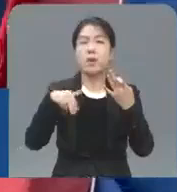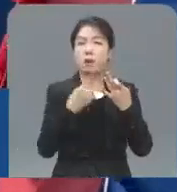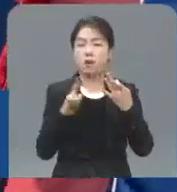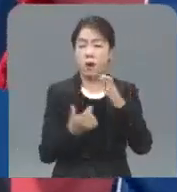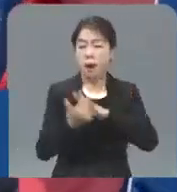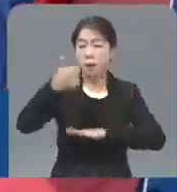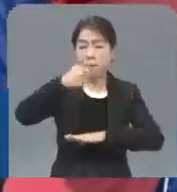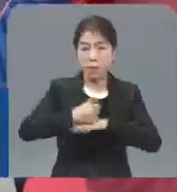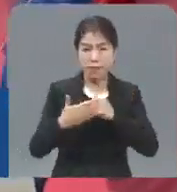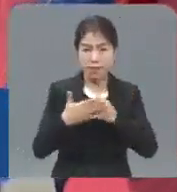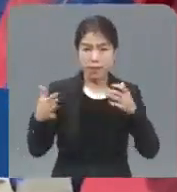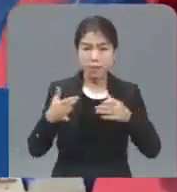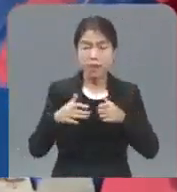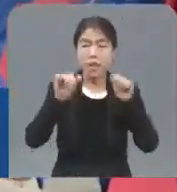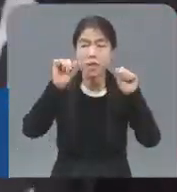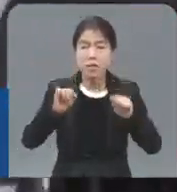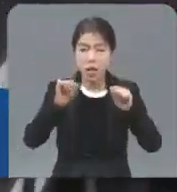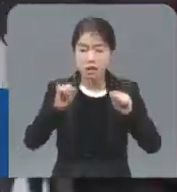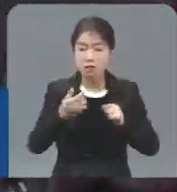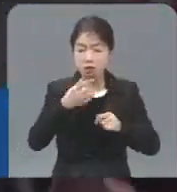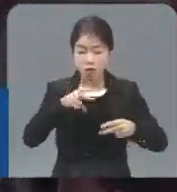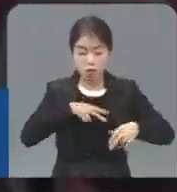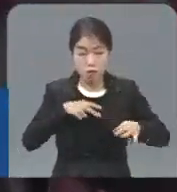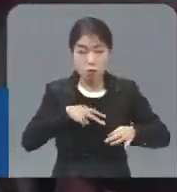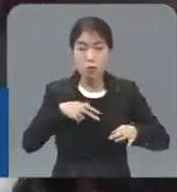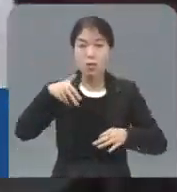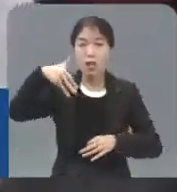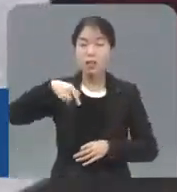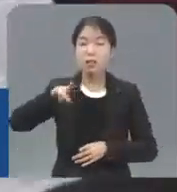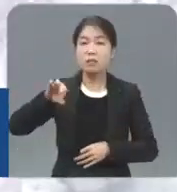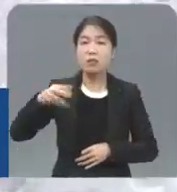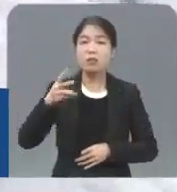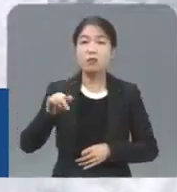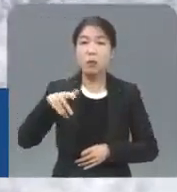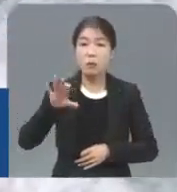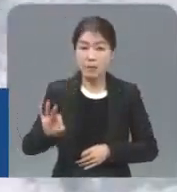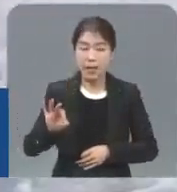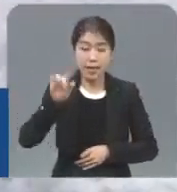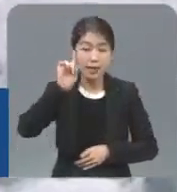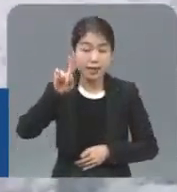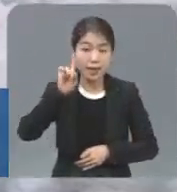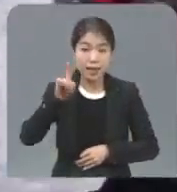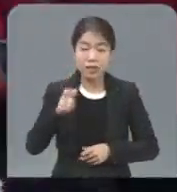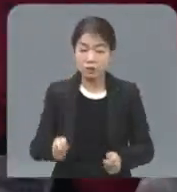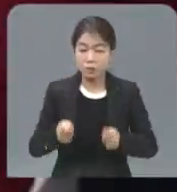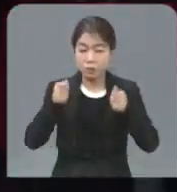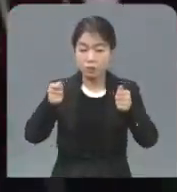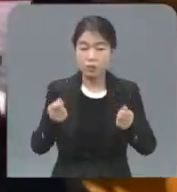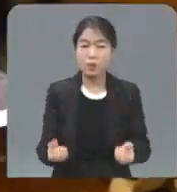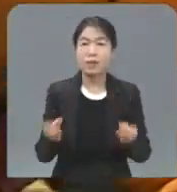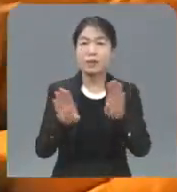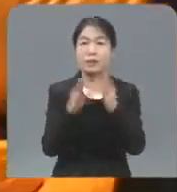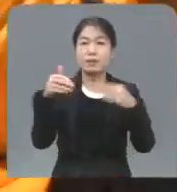대장에게 체육훈장 최고 등급인 청룡장 추서를 확정하고 내일 염주체육관에서 추서식을 가질 예정입니다.